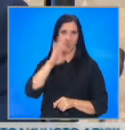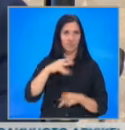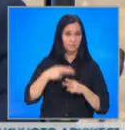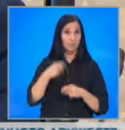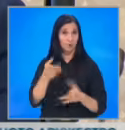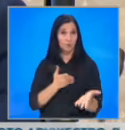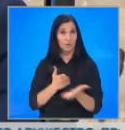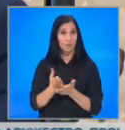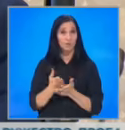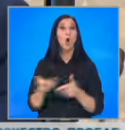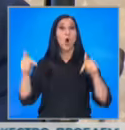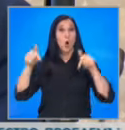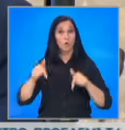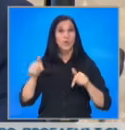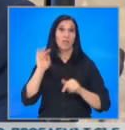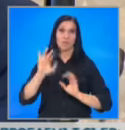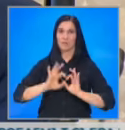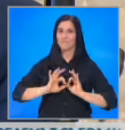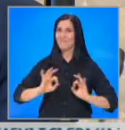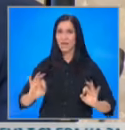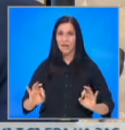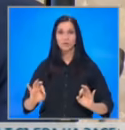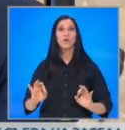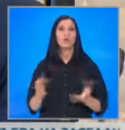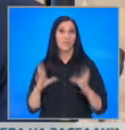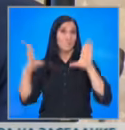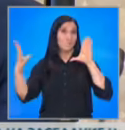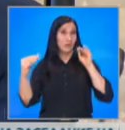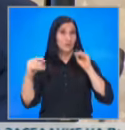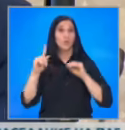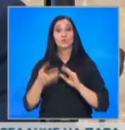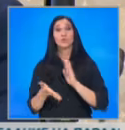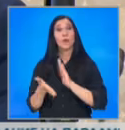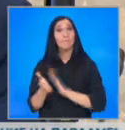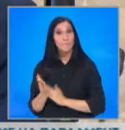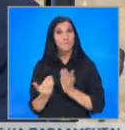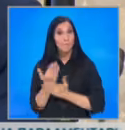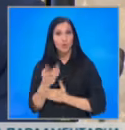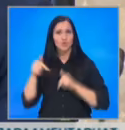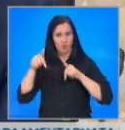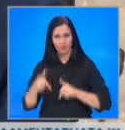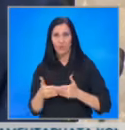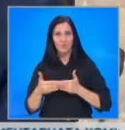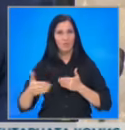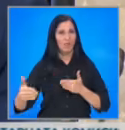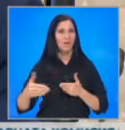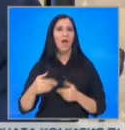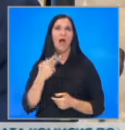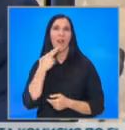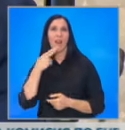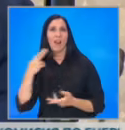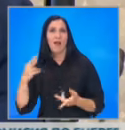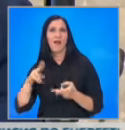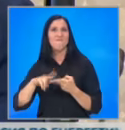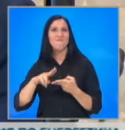По този начин, още от сега да сме наясно, че популизма, който ще тръгне от тук нататък, леле-мале,